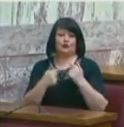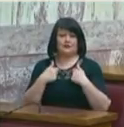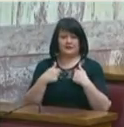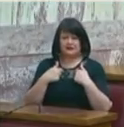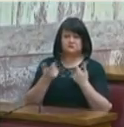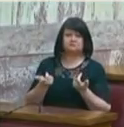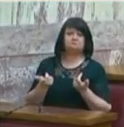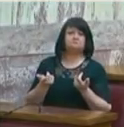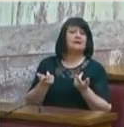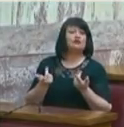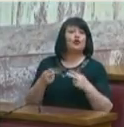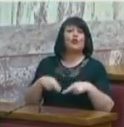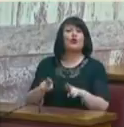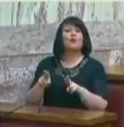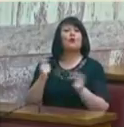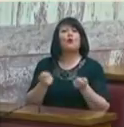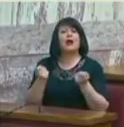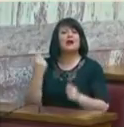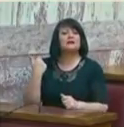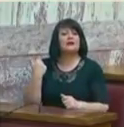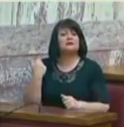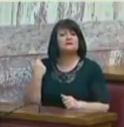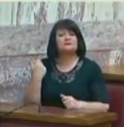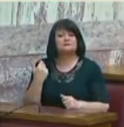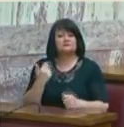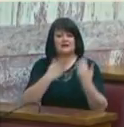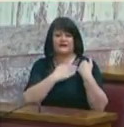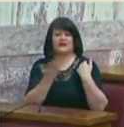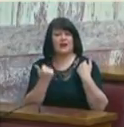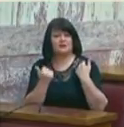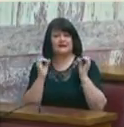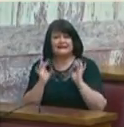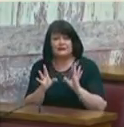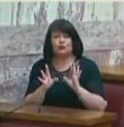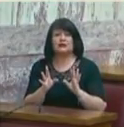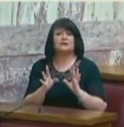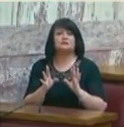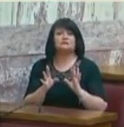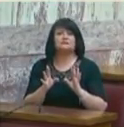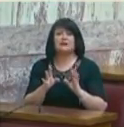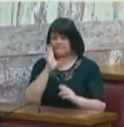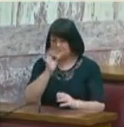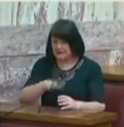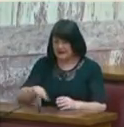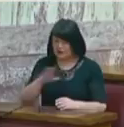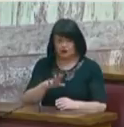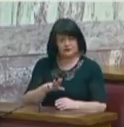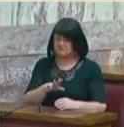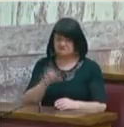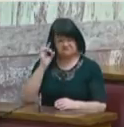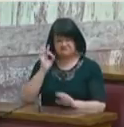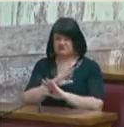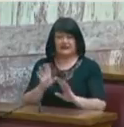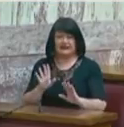είχε καμία συνέστηση ευθύνης, αλλά και καμία συνέστηση της πραγματικότητας.